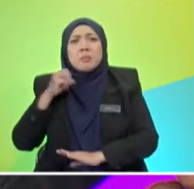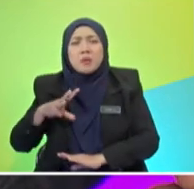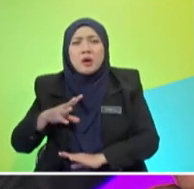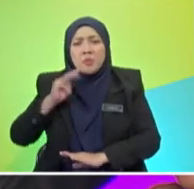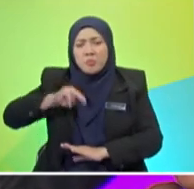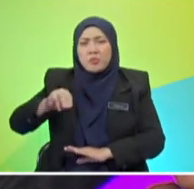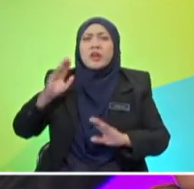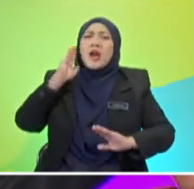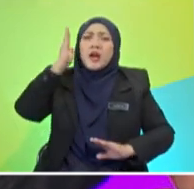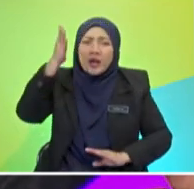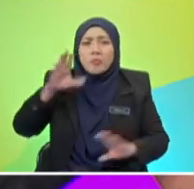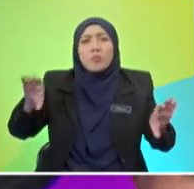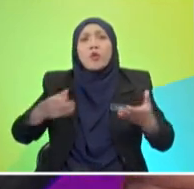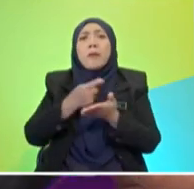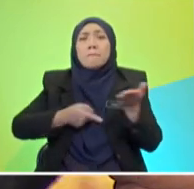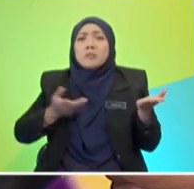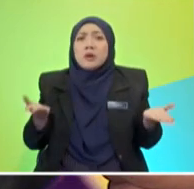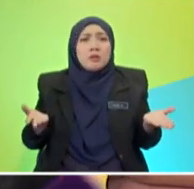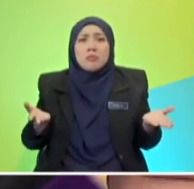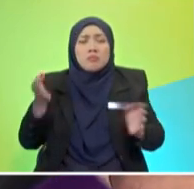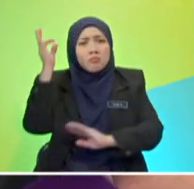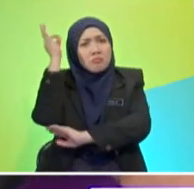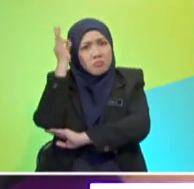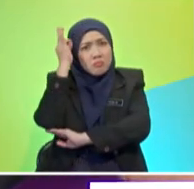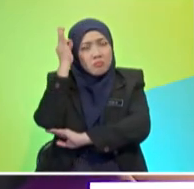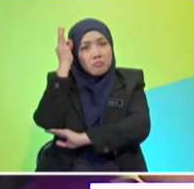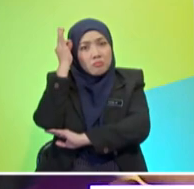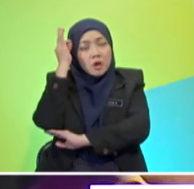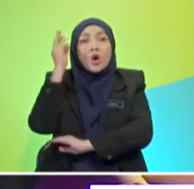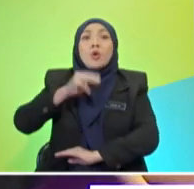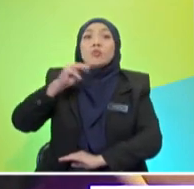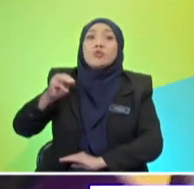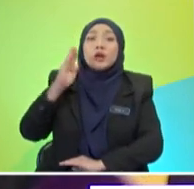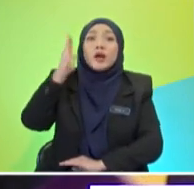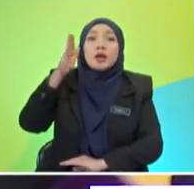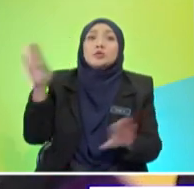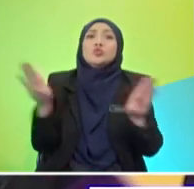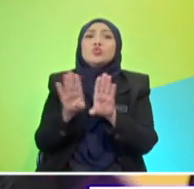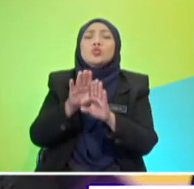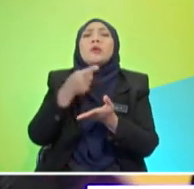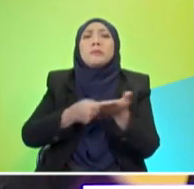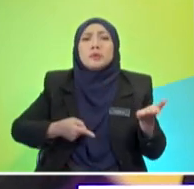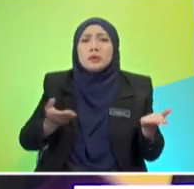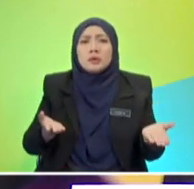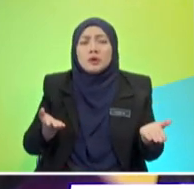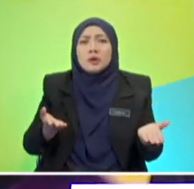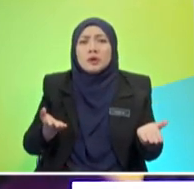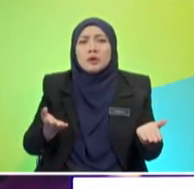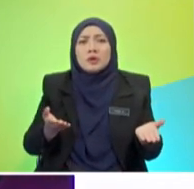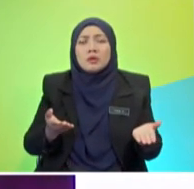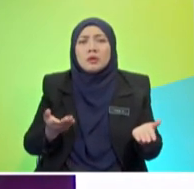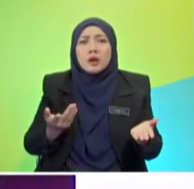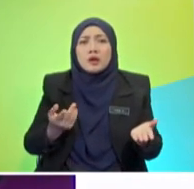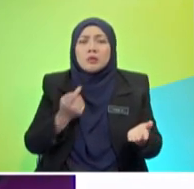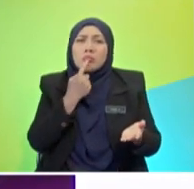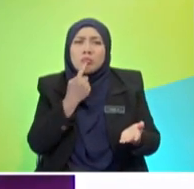apa? Dia kata budak itu akan tutup. Murid-murid tutup apa dulu? Mulut ke hidung?